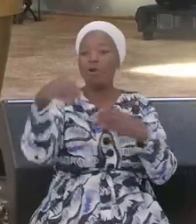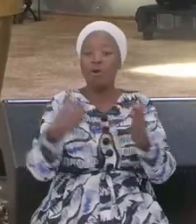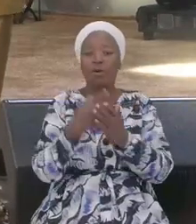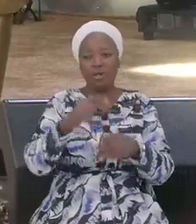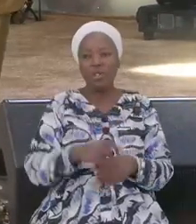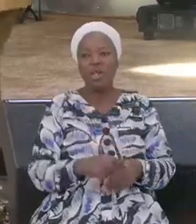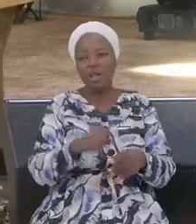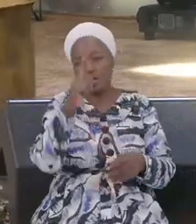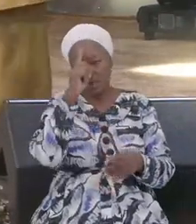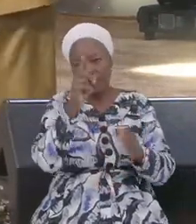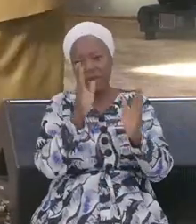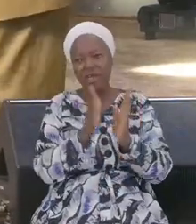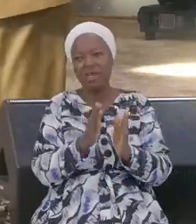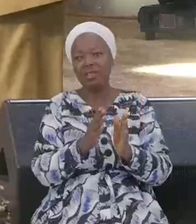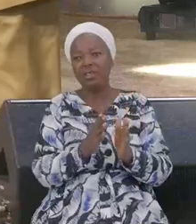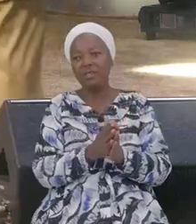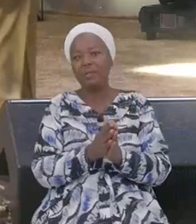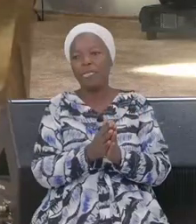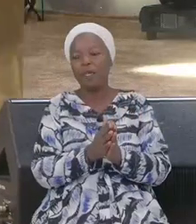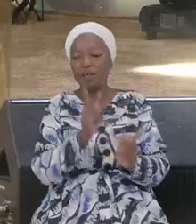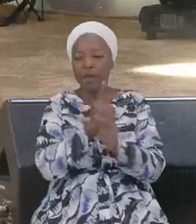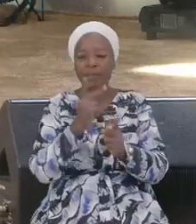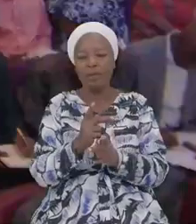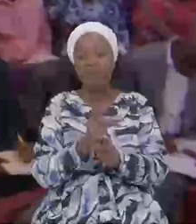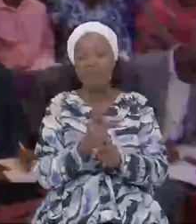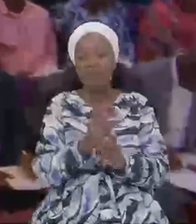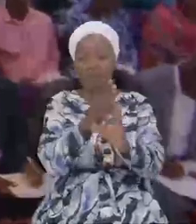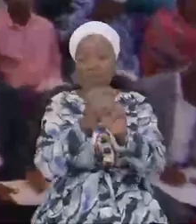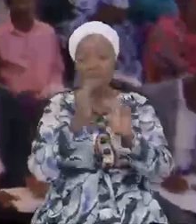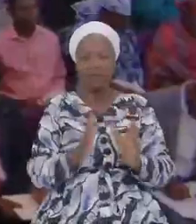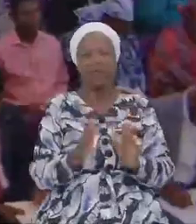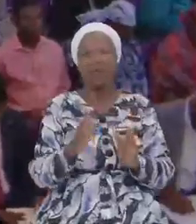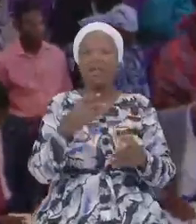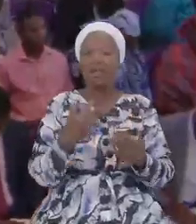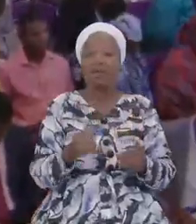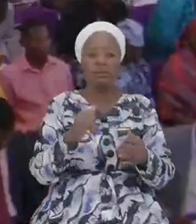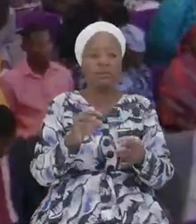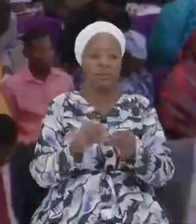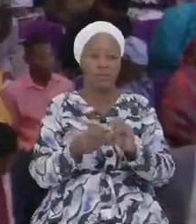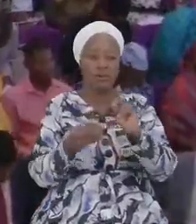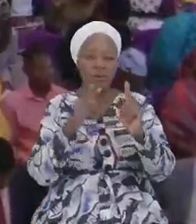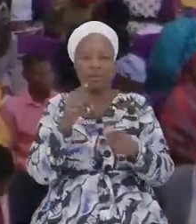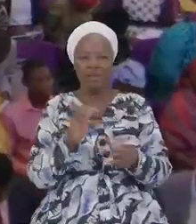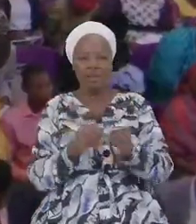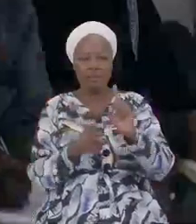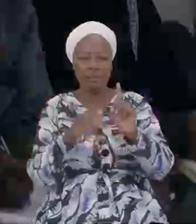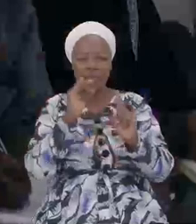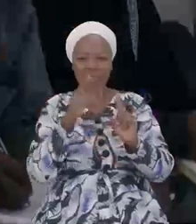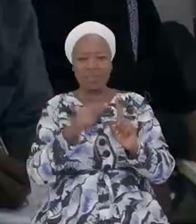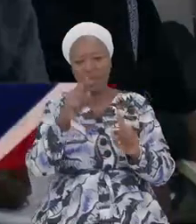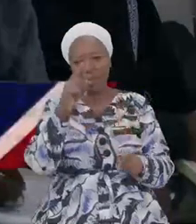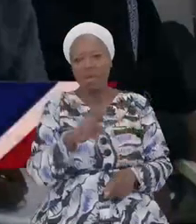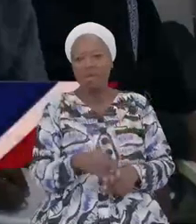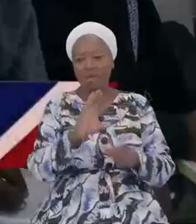gardent l'alliance. Revenons au premier point. Le premier point, c'est quoi? C'est la promesse conditionnelle de la part de